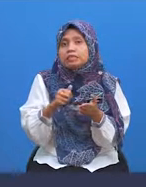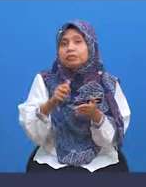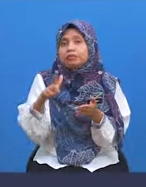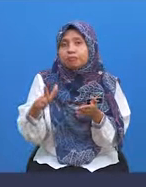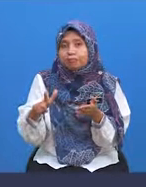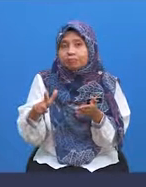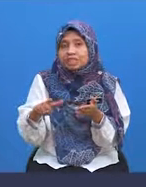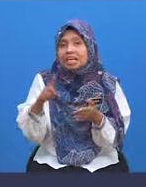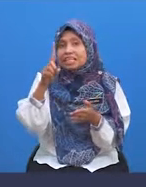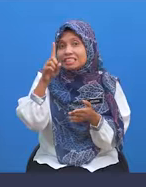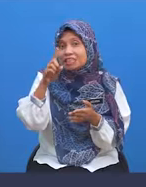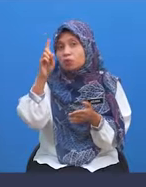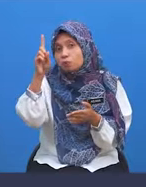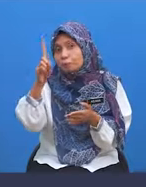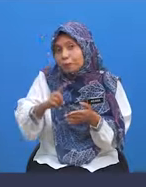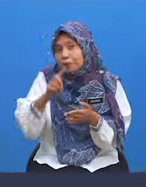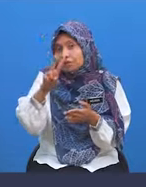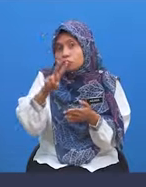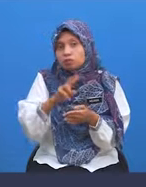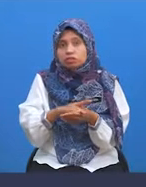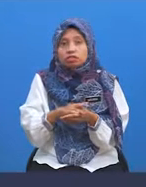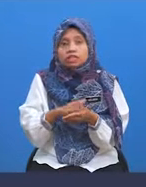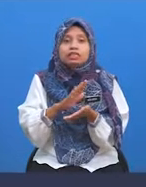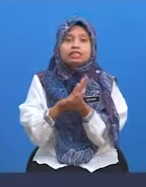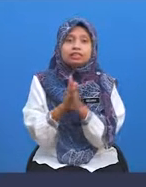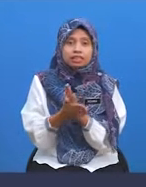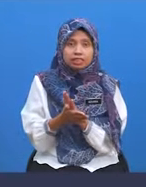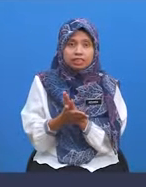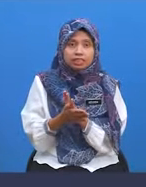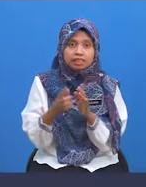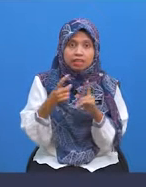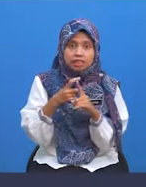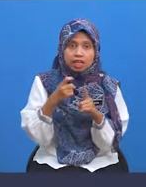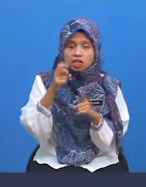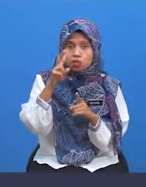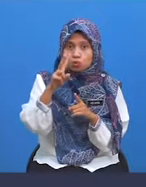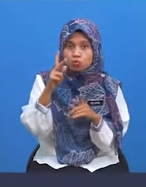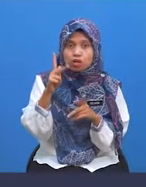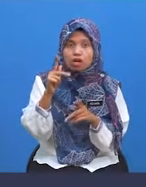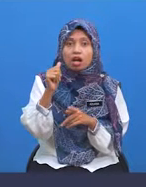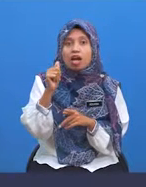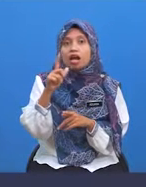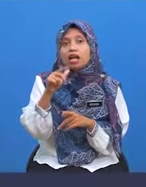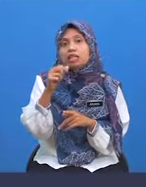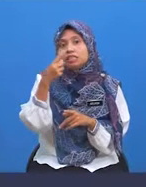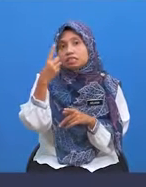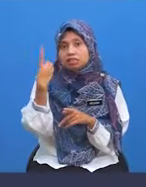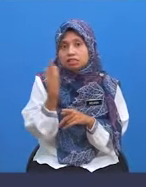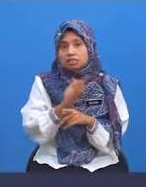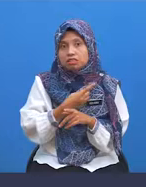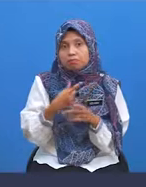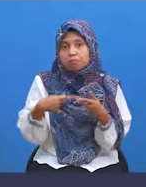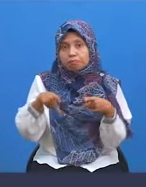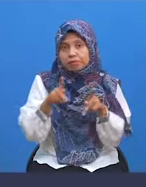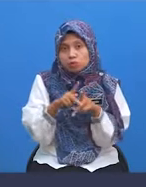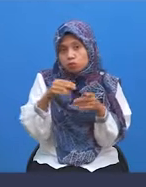ialah 1/2. Maka dari 2 kala kita hanya perlu melukis separuh